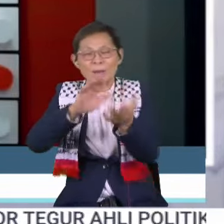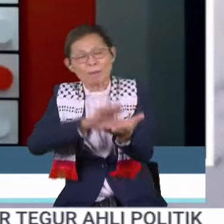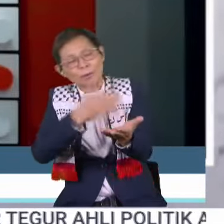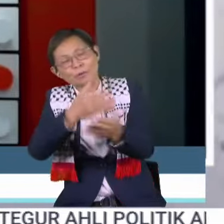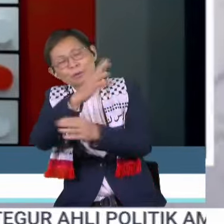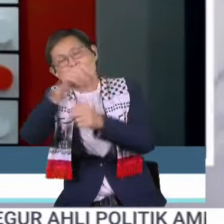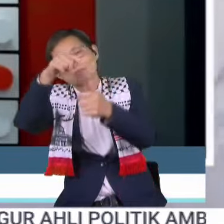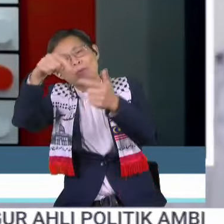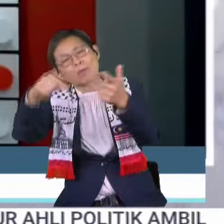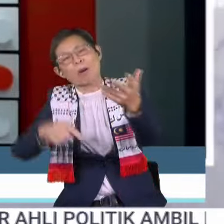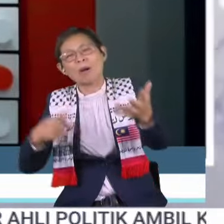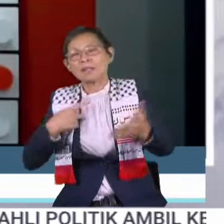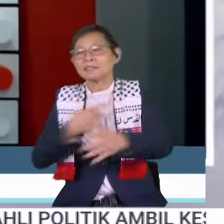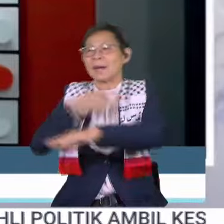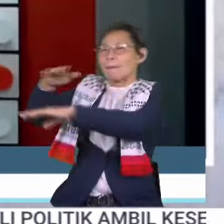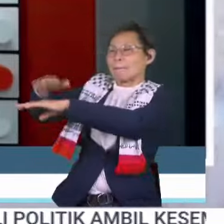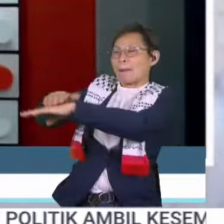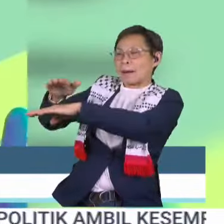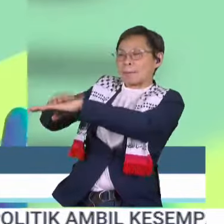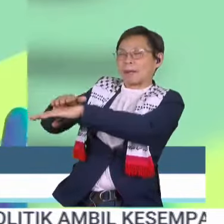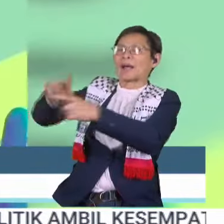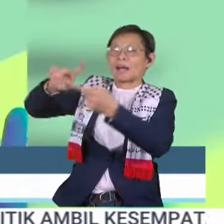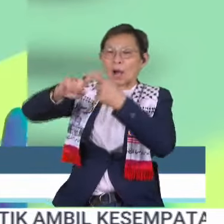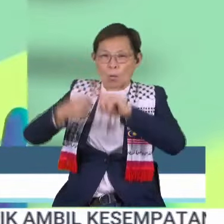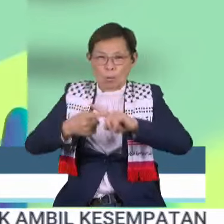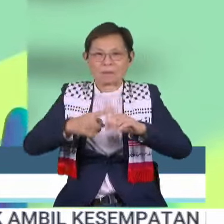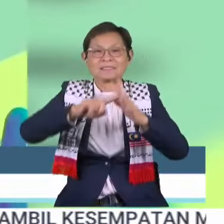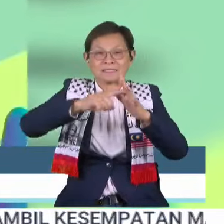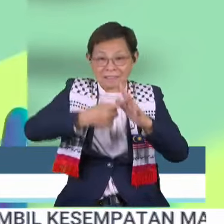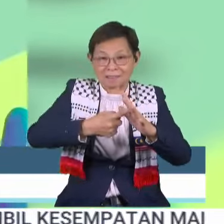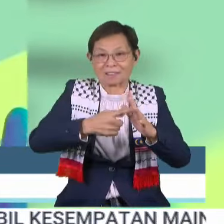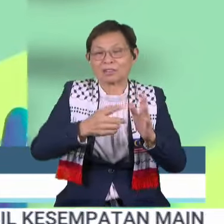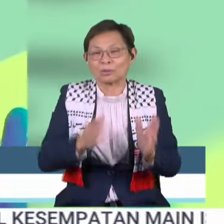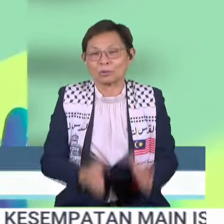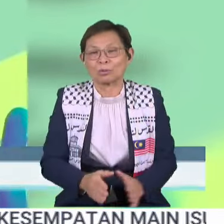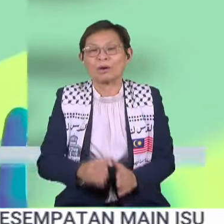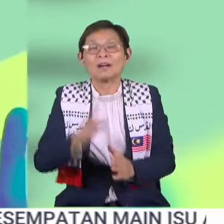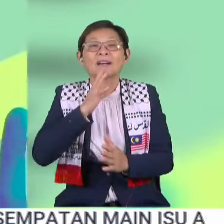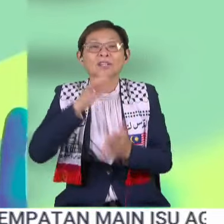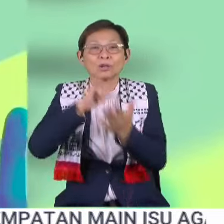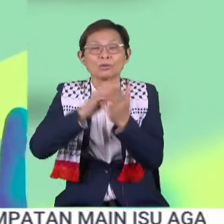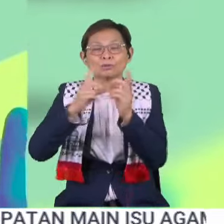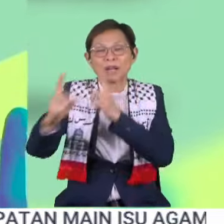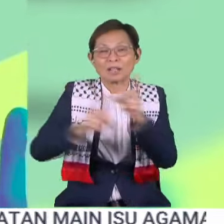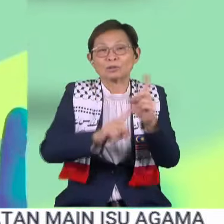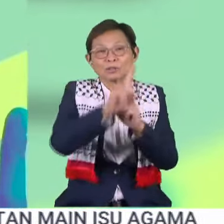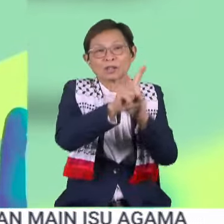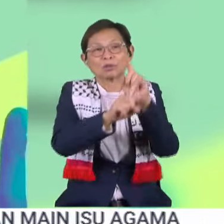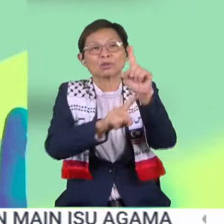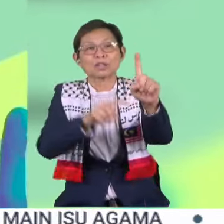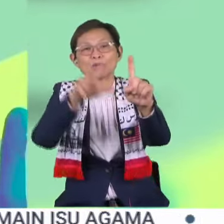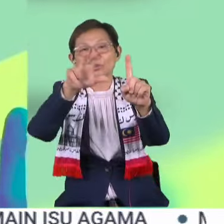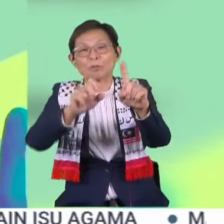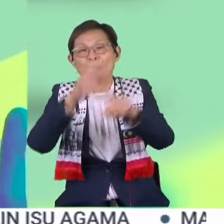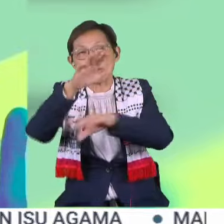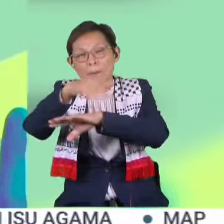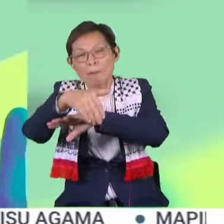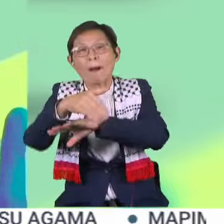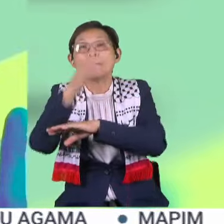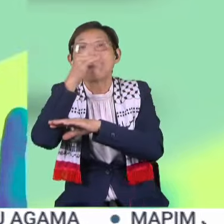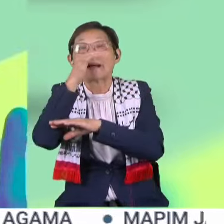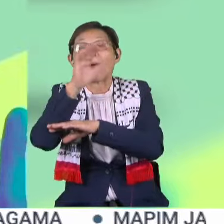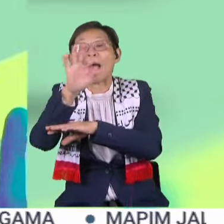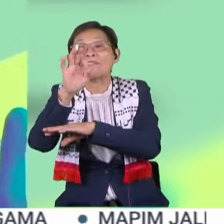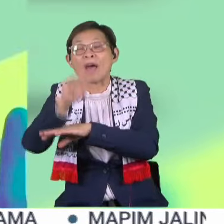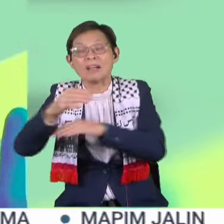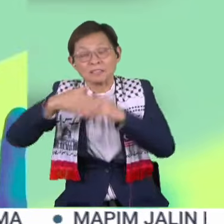jadi kita Panggil kawan-kawan rakan-rakan pelaksana kita ni Beliau berkata demikian dalam program dialog 130 di Melaka FM